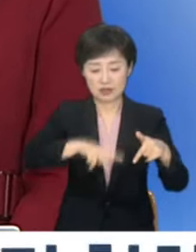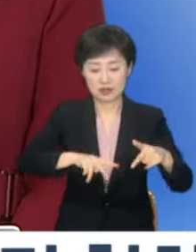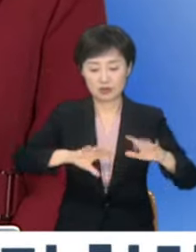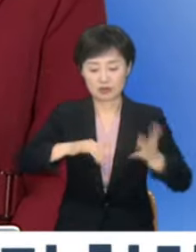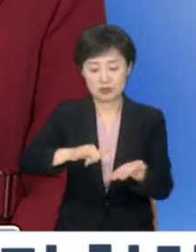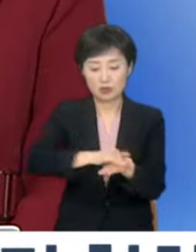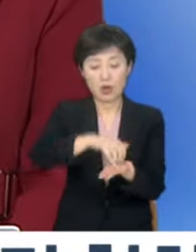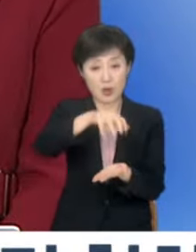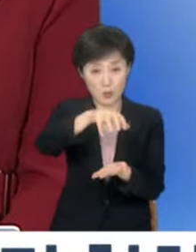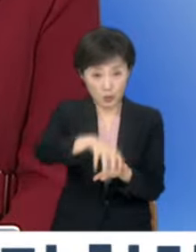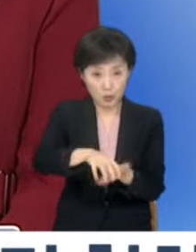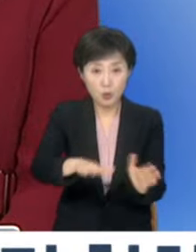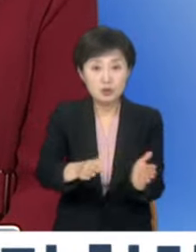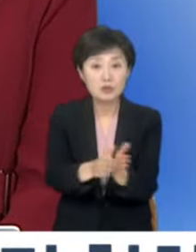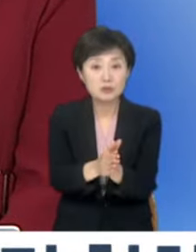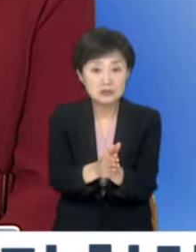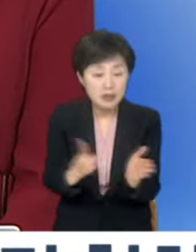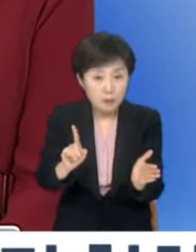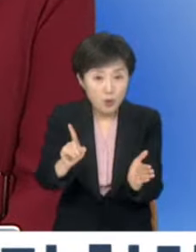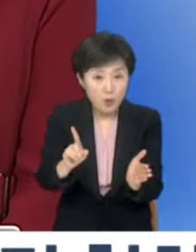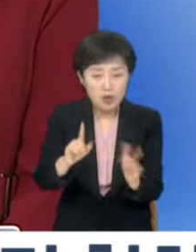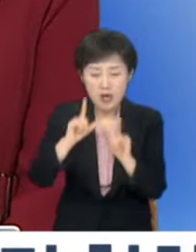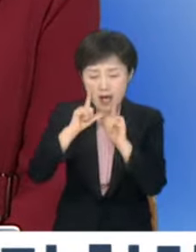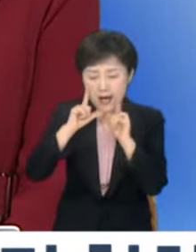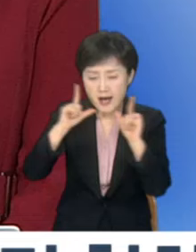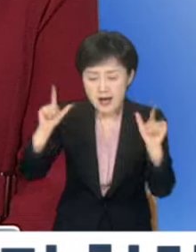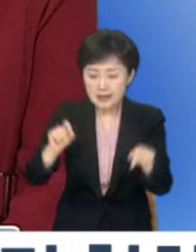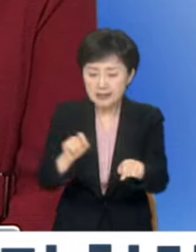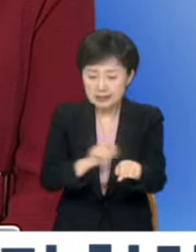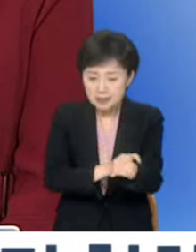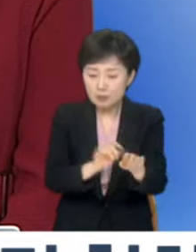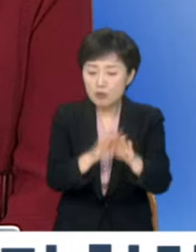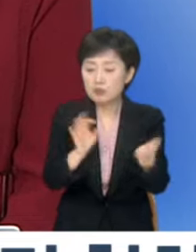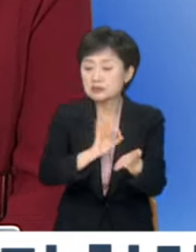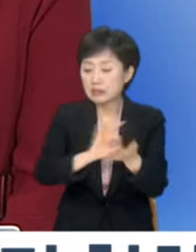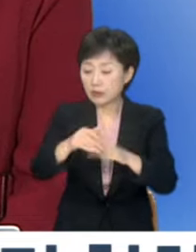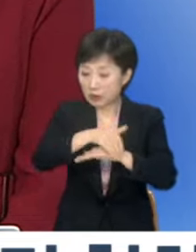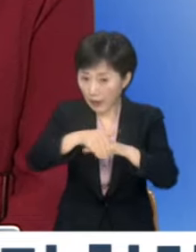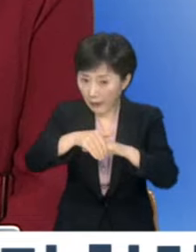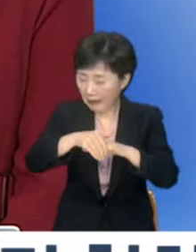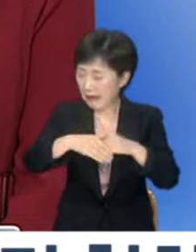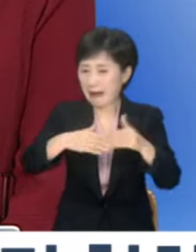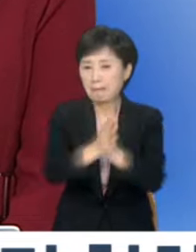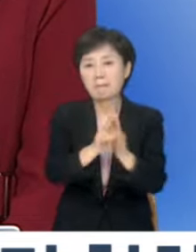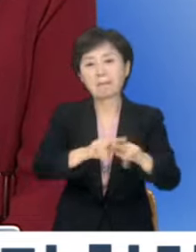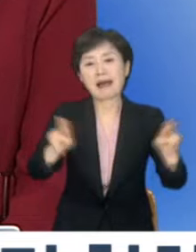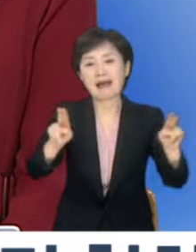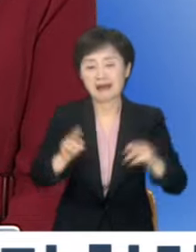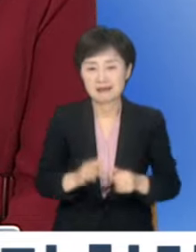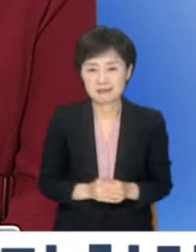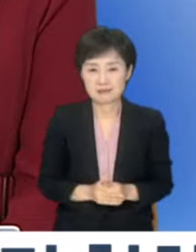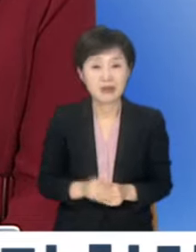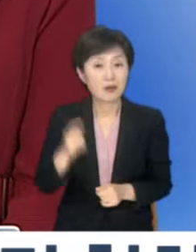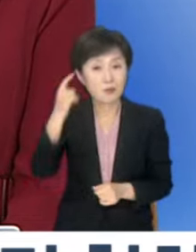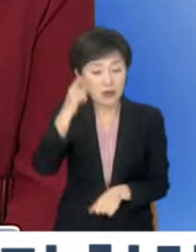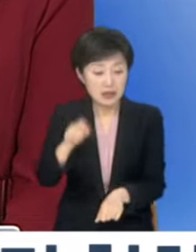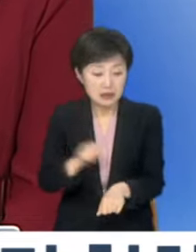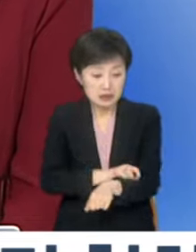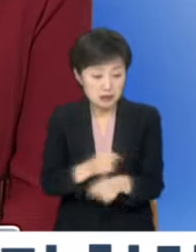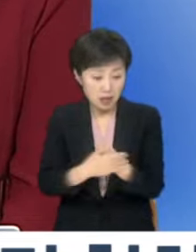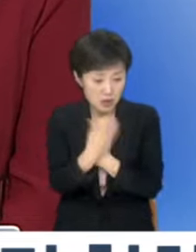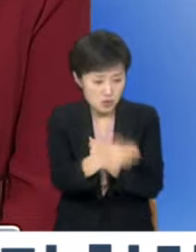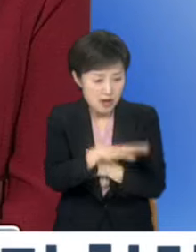인천국제공항공사가 오늘부터 시행할 예정이었던 유명인 별도 출입문 사용 계획을 전면 철회했습니다. 특혜 논란이